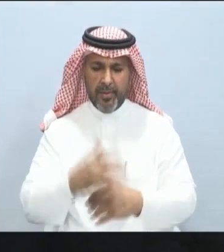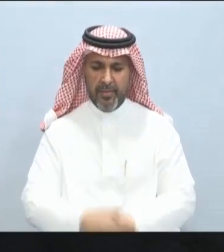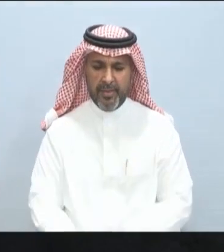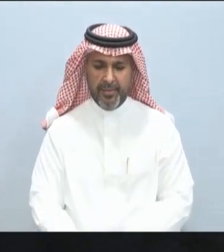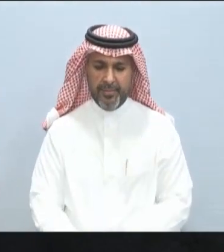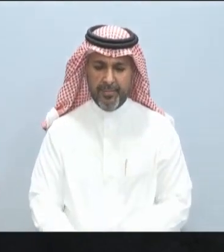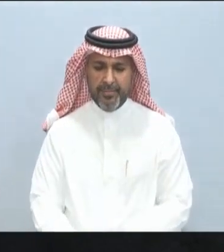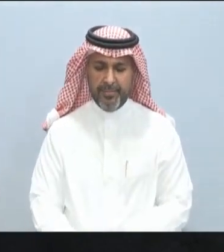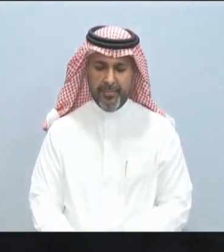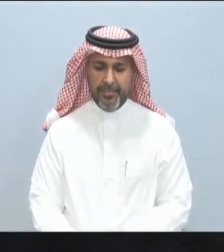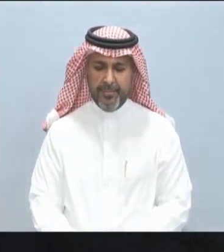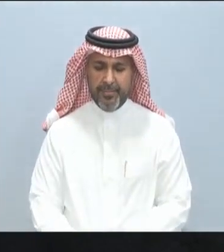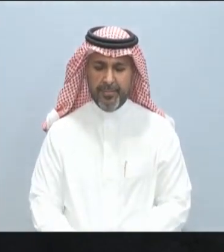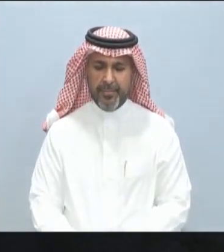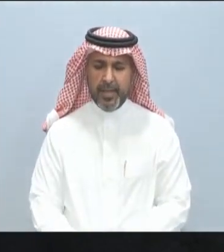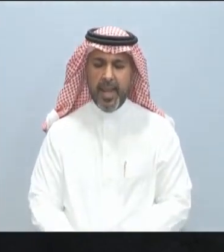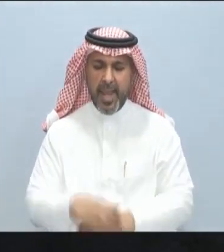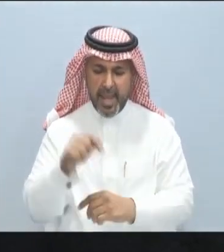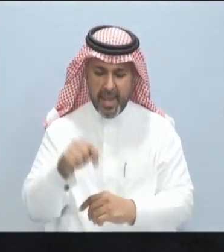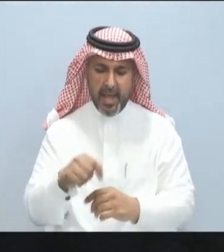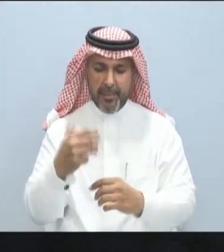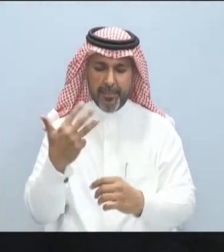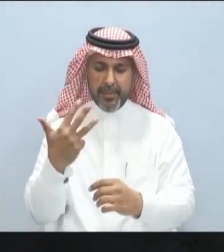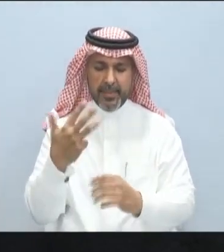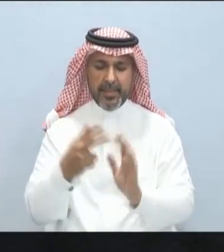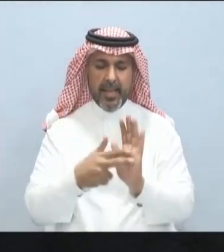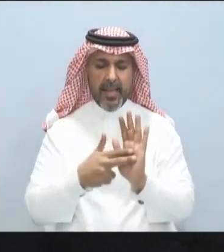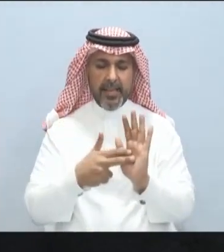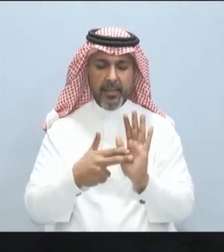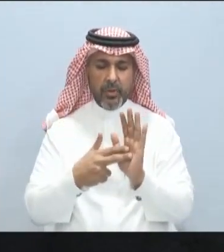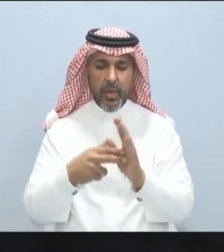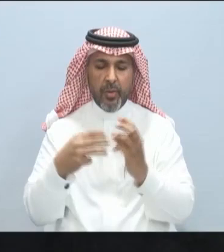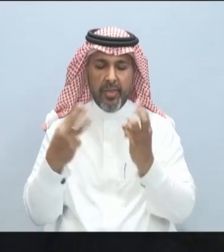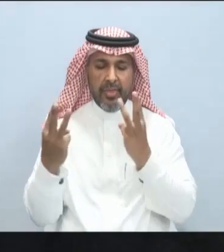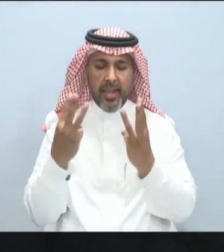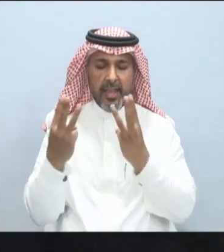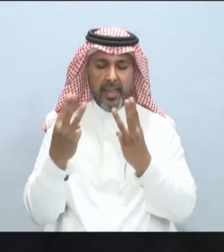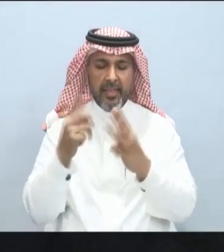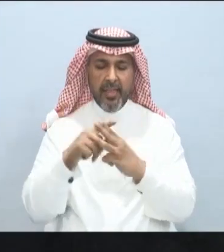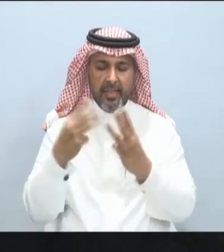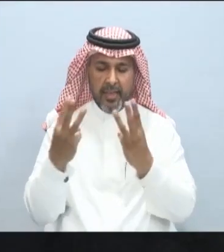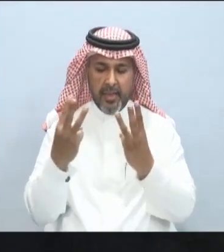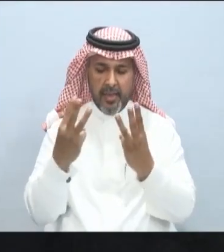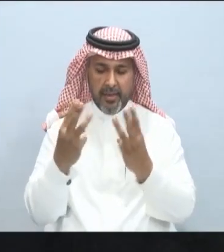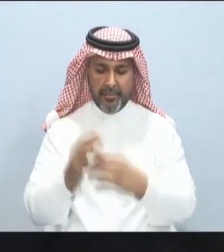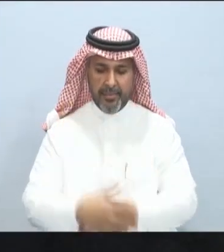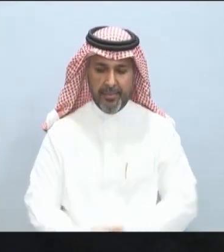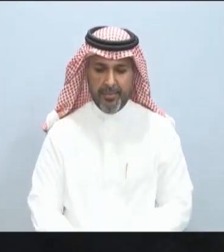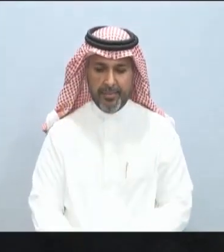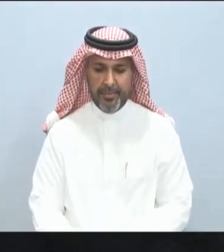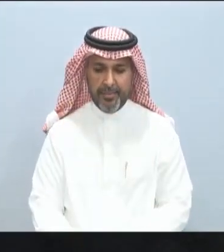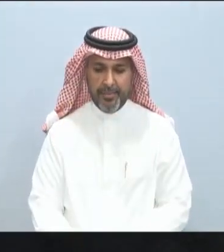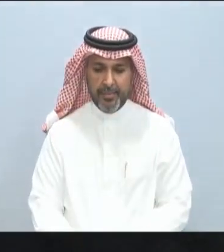عن مربع ونقصد به التسعه التسعه تعتبر نعم مربع للثلاثه اذا الشرط الثاني